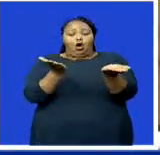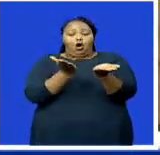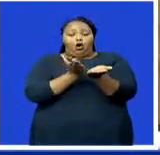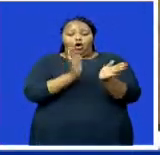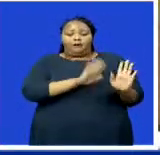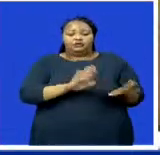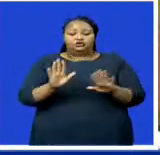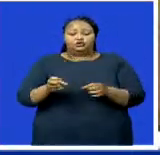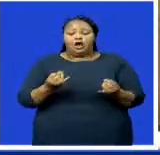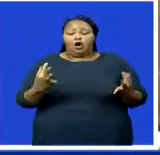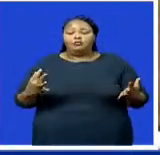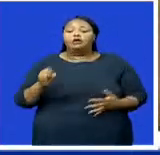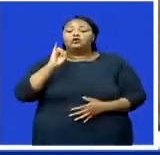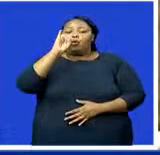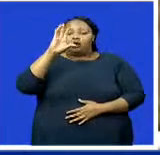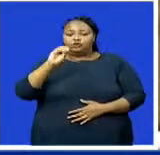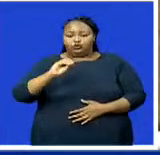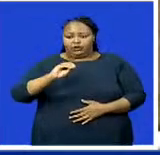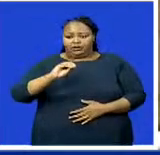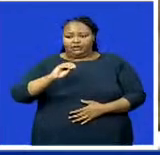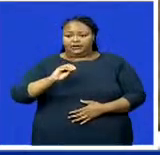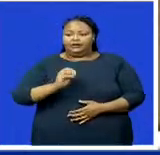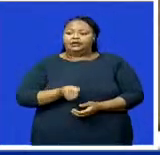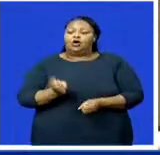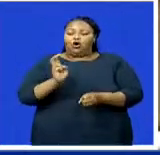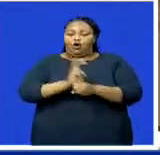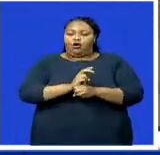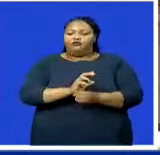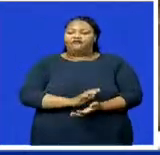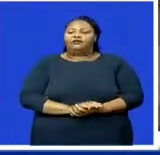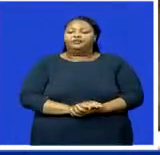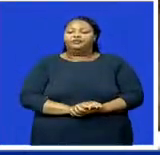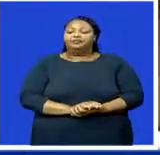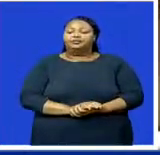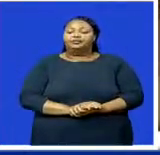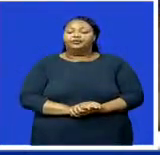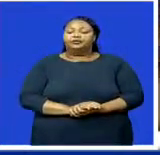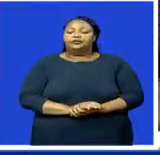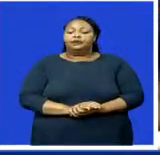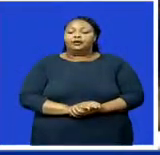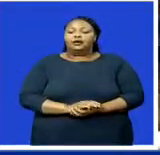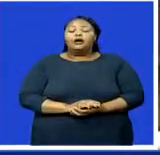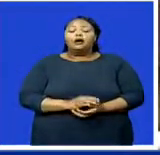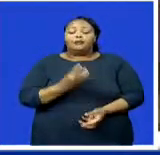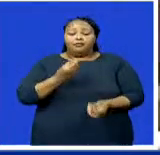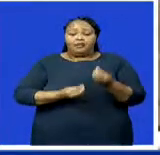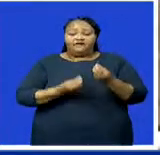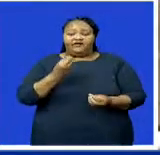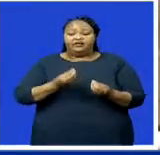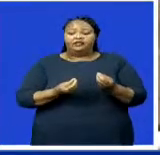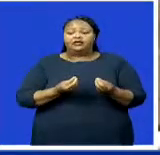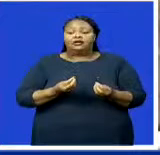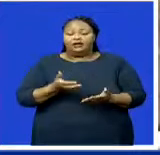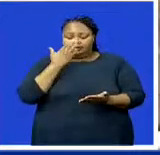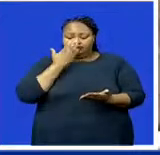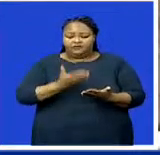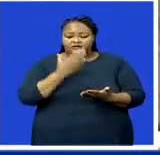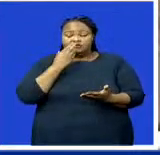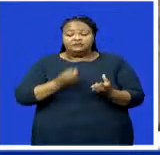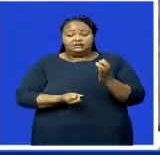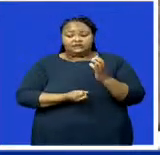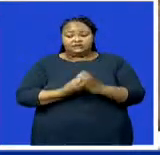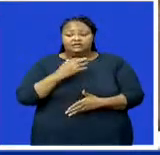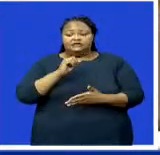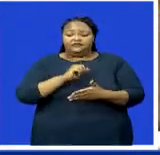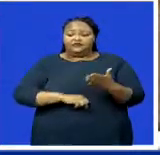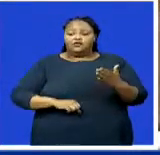125 kanti banfana labanabo ngebuncane bacala kulo neminyaka lemithathu lokwenta ukuthi lusito balidinge kakhulu